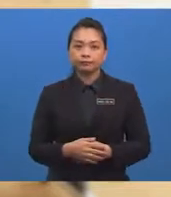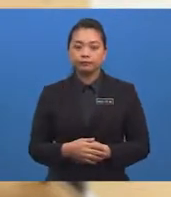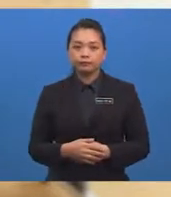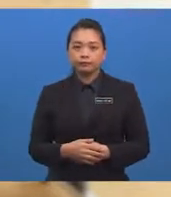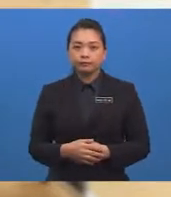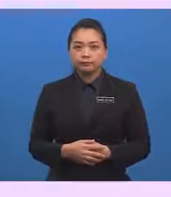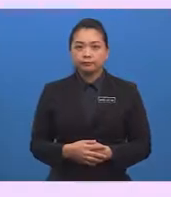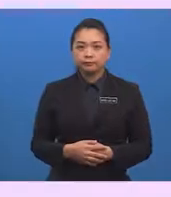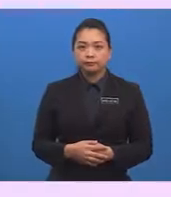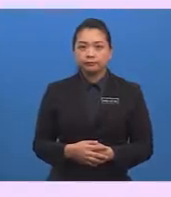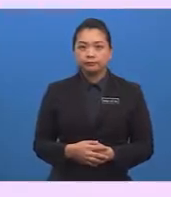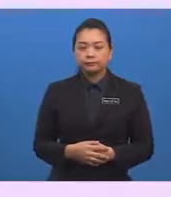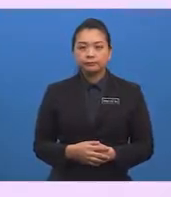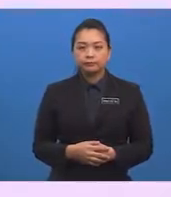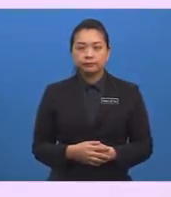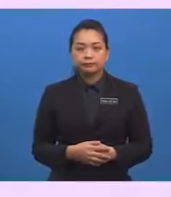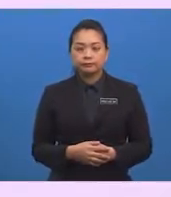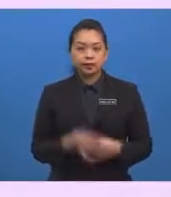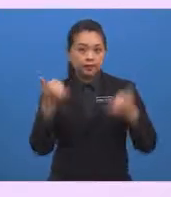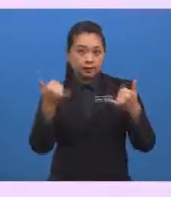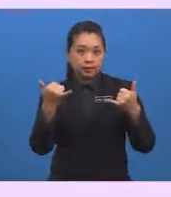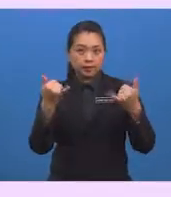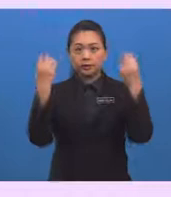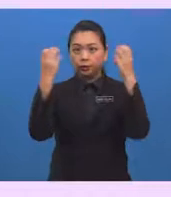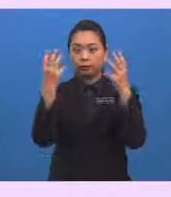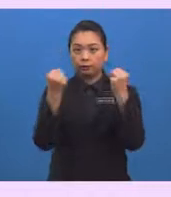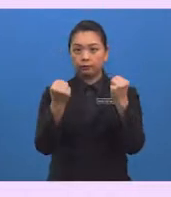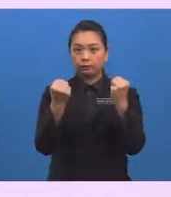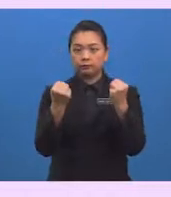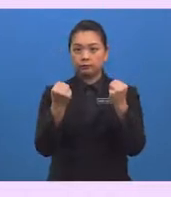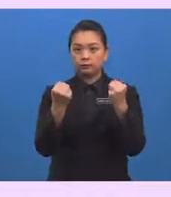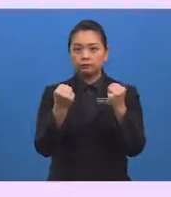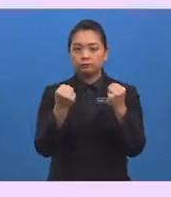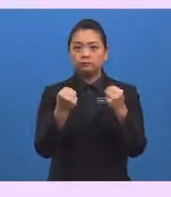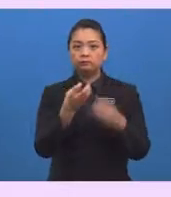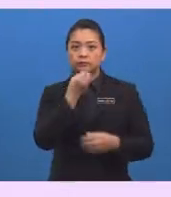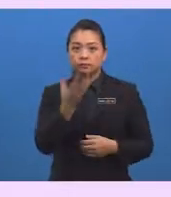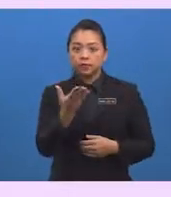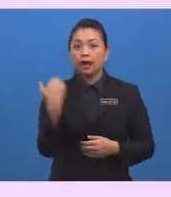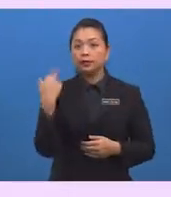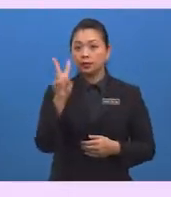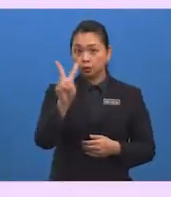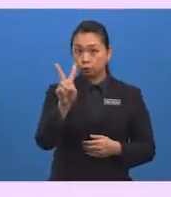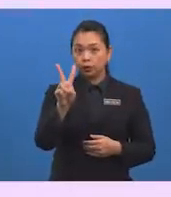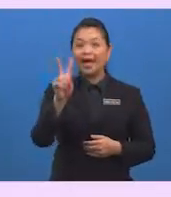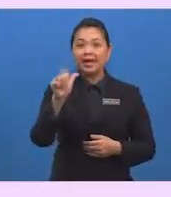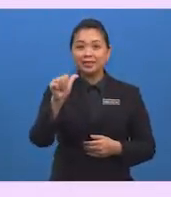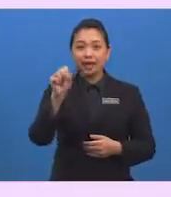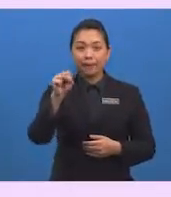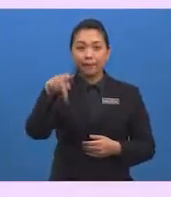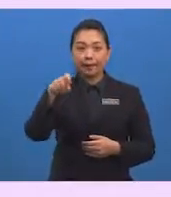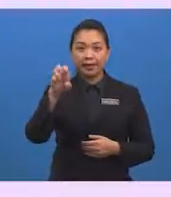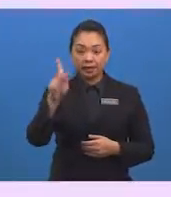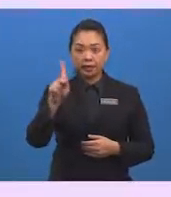Baiklah para pelajar, cikgu ingin menegaskan di sini. Terdapat dua aspek takbir urus baik yang